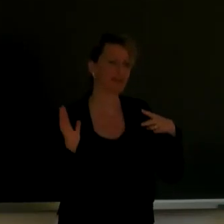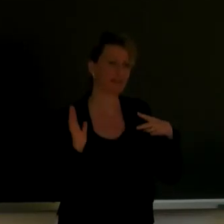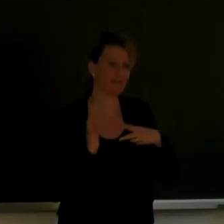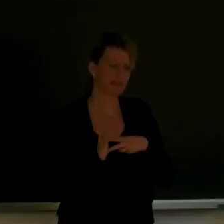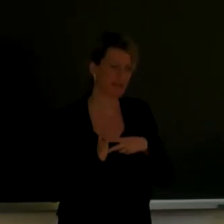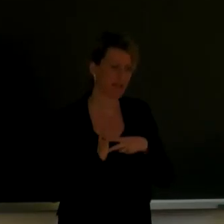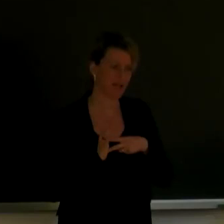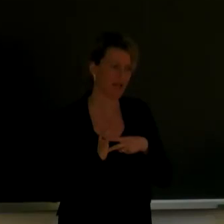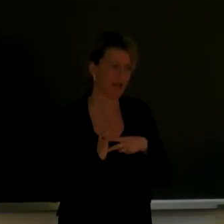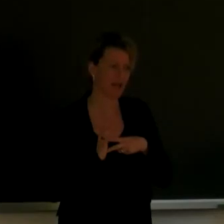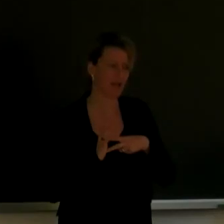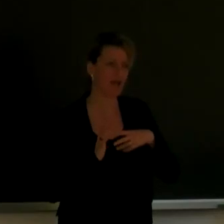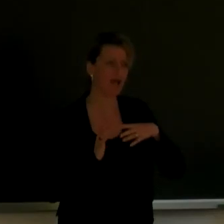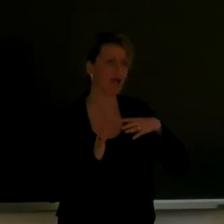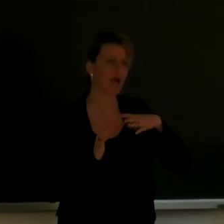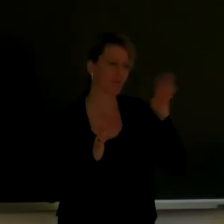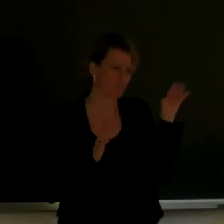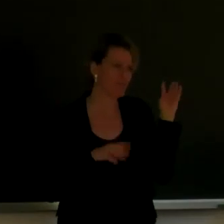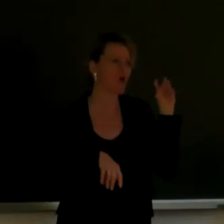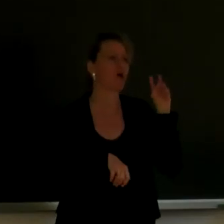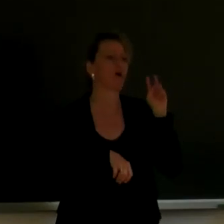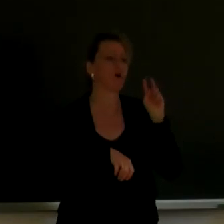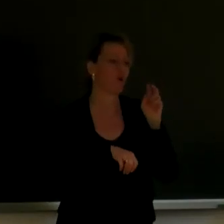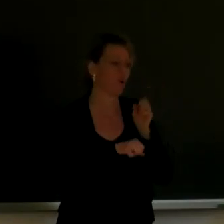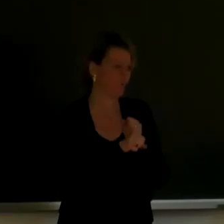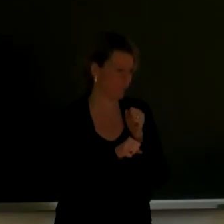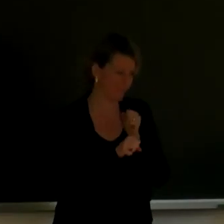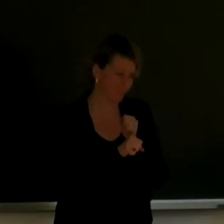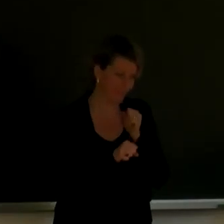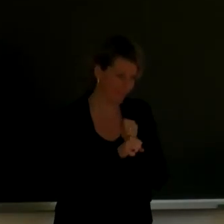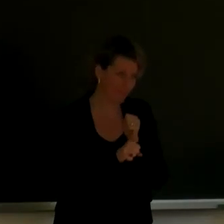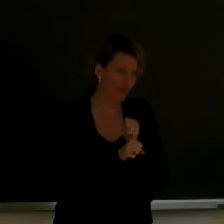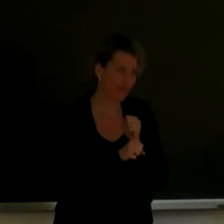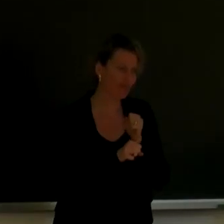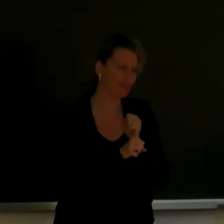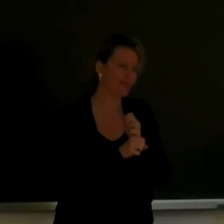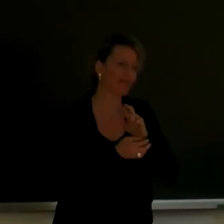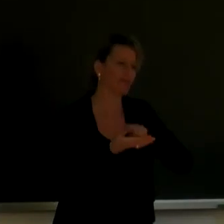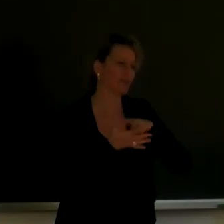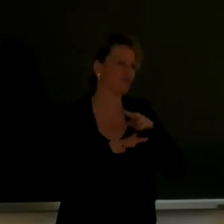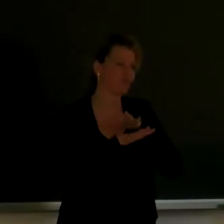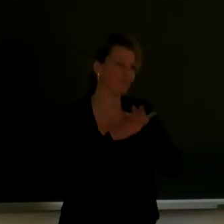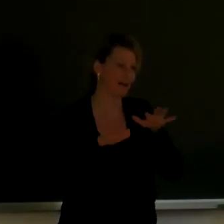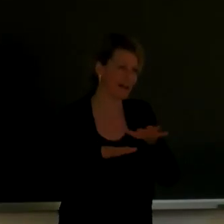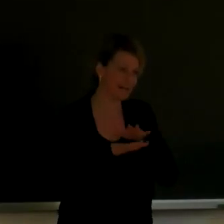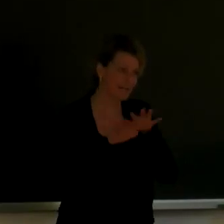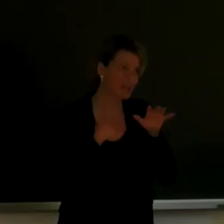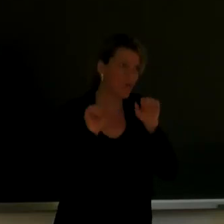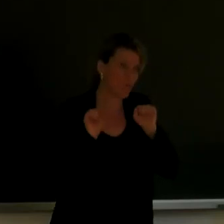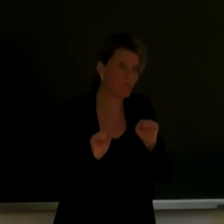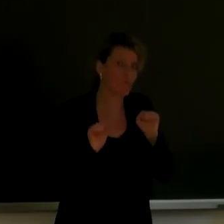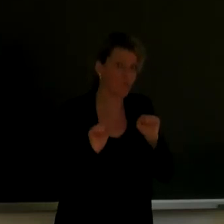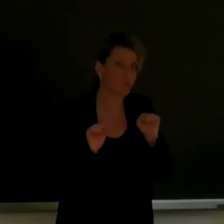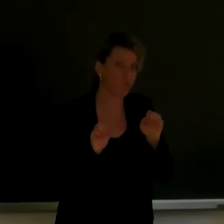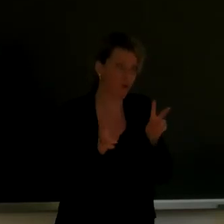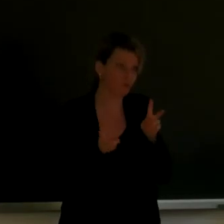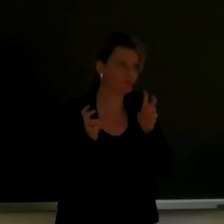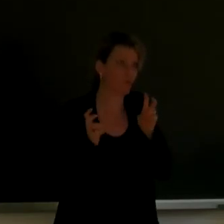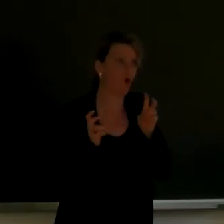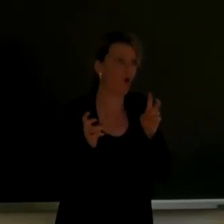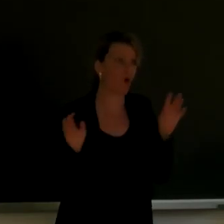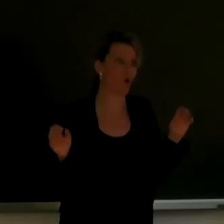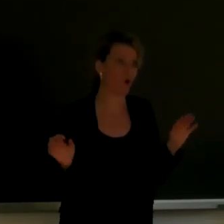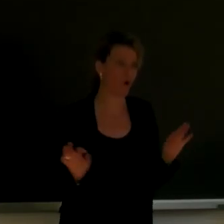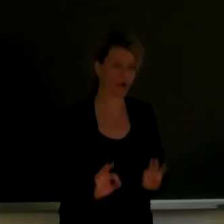e delle tecnologie marine, è una buona opportunità a non perdere questa occasione. Mi dicono che vi potete